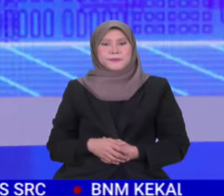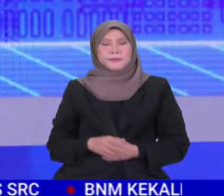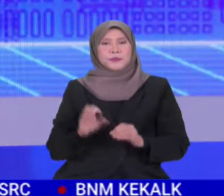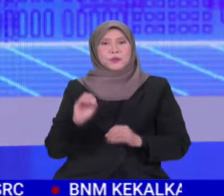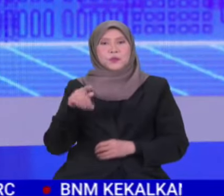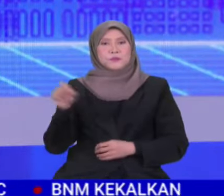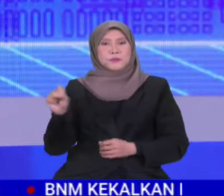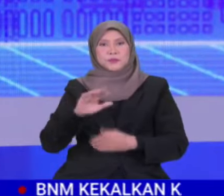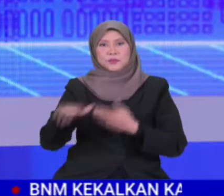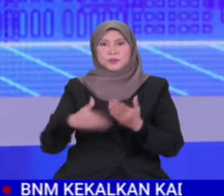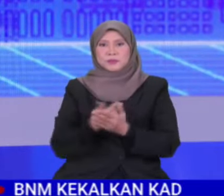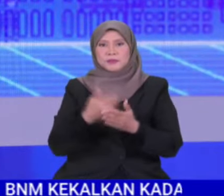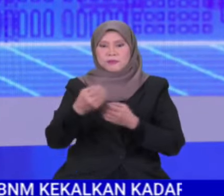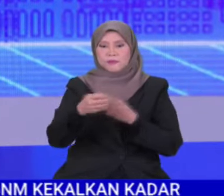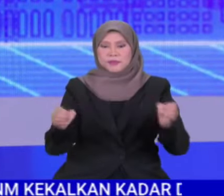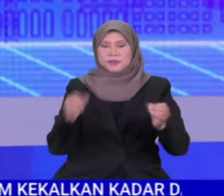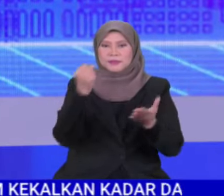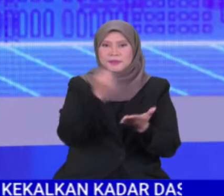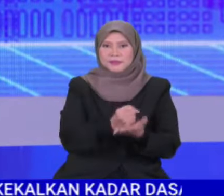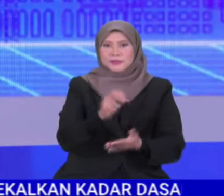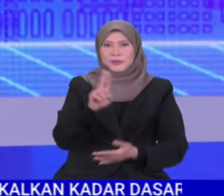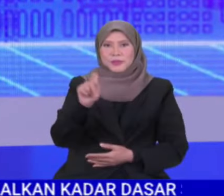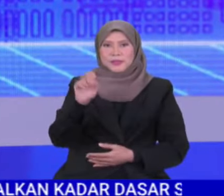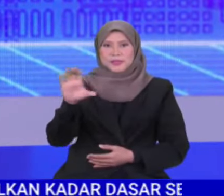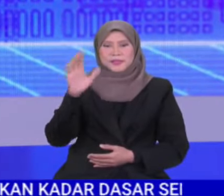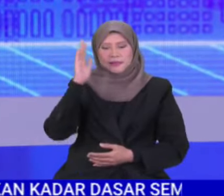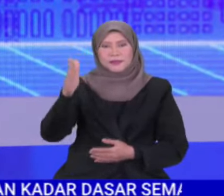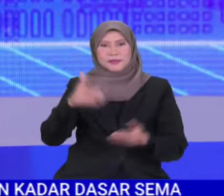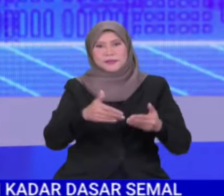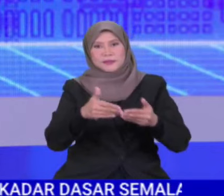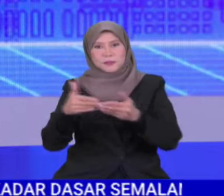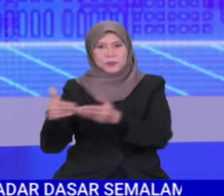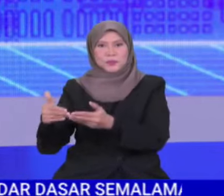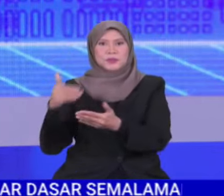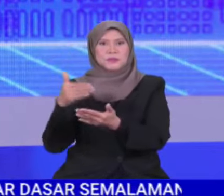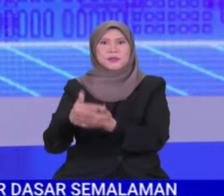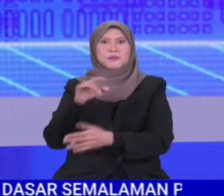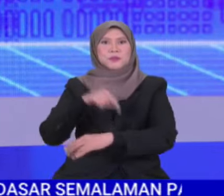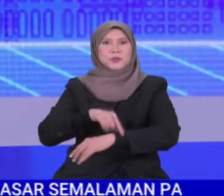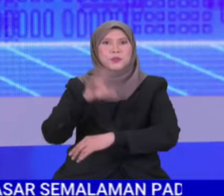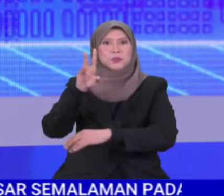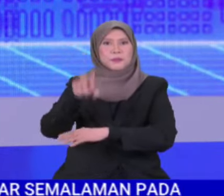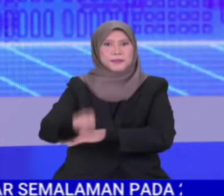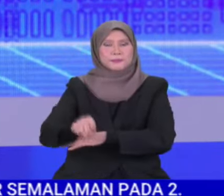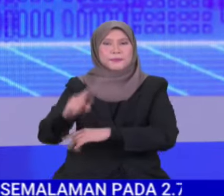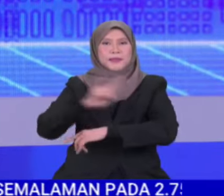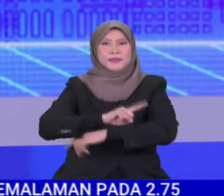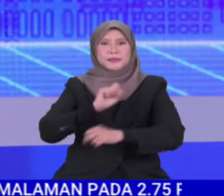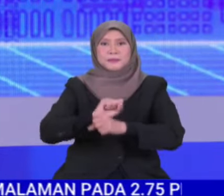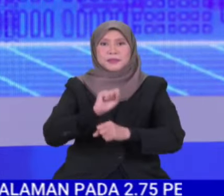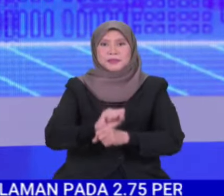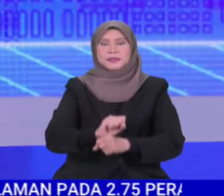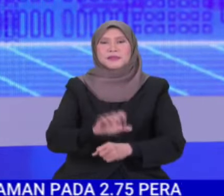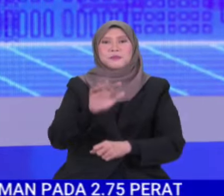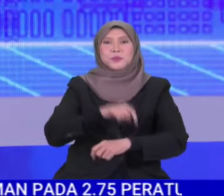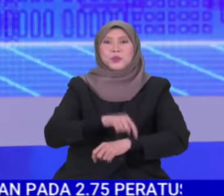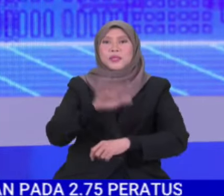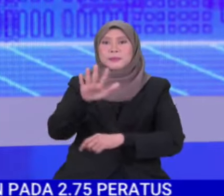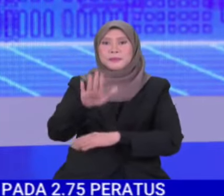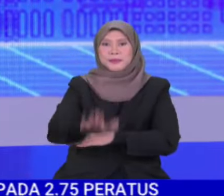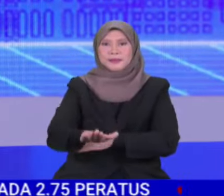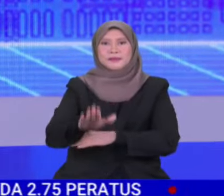Operasi semua pejabat imigresen di UTC bakal dilanjutkan sehingga 7 malam pada hari bekerja, manakala 5 petang